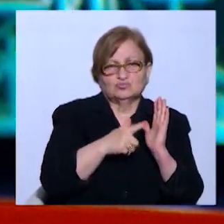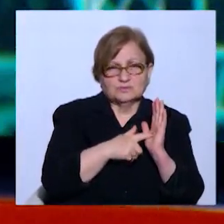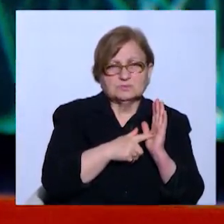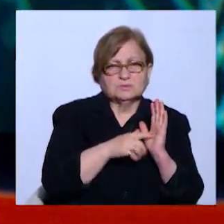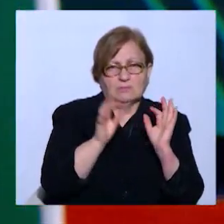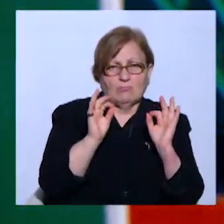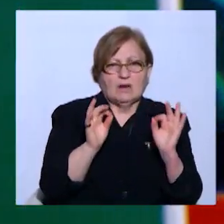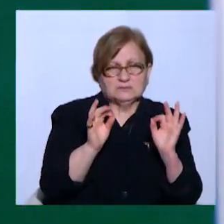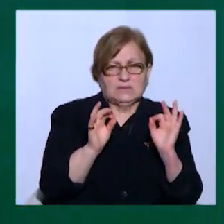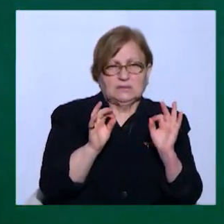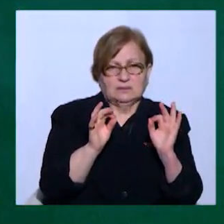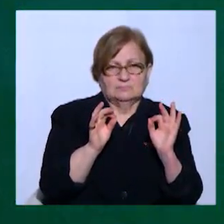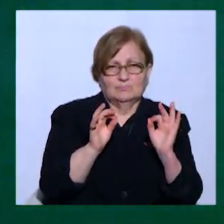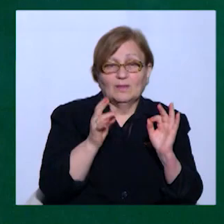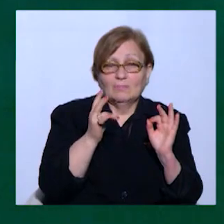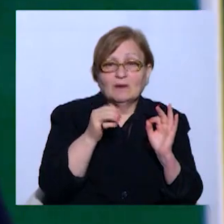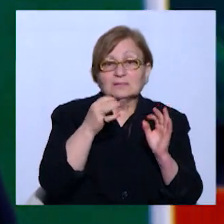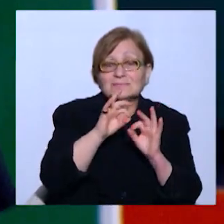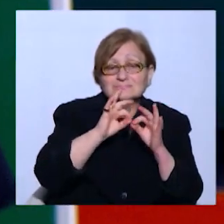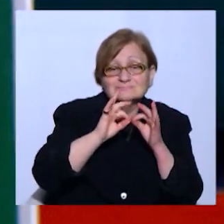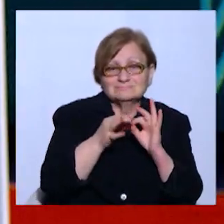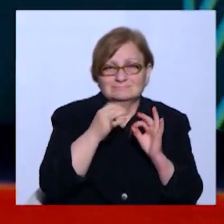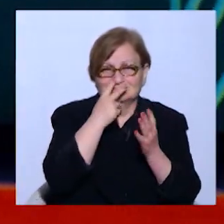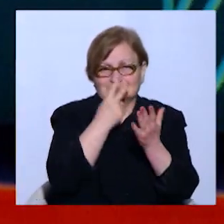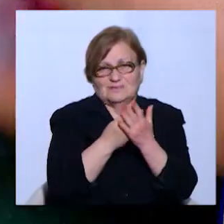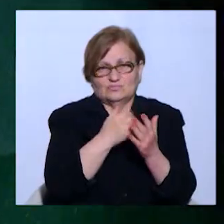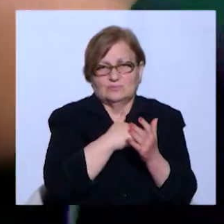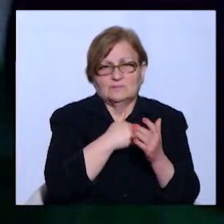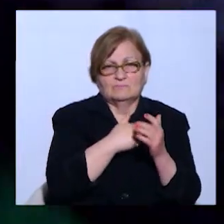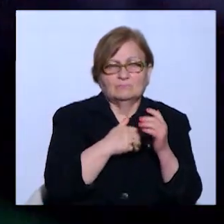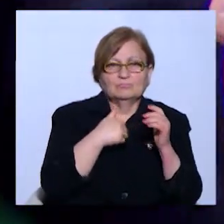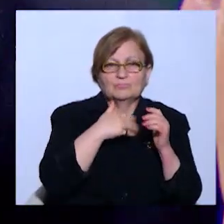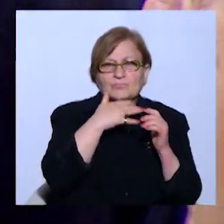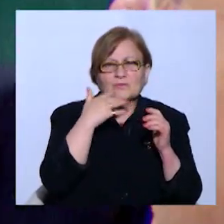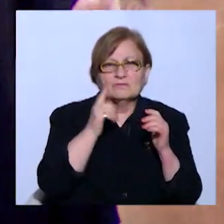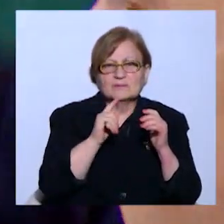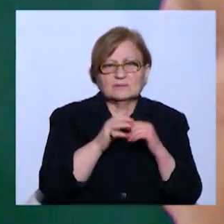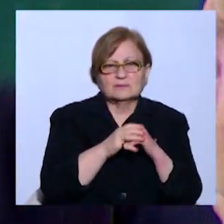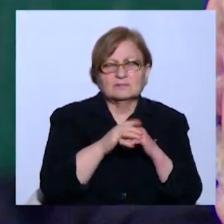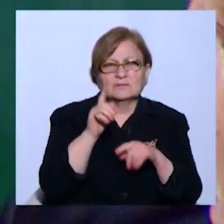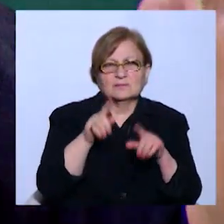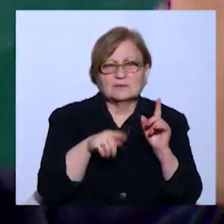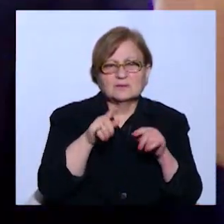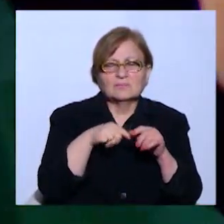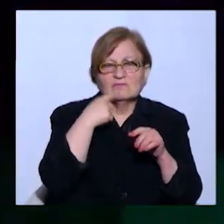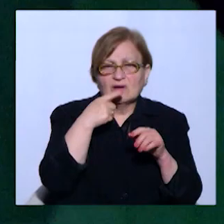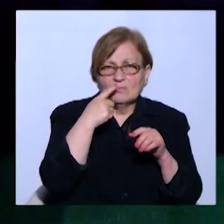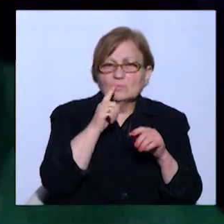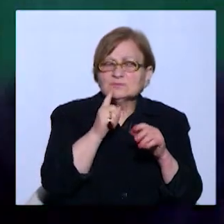დამთავრდა. მართალი იქნებოდით. მაგრამ ბევრ რაღაცას ხანდახან ვამბობთ იმისათვის,